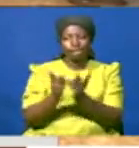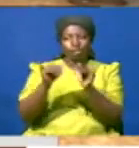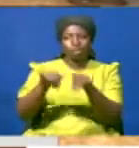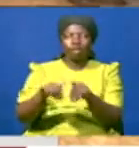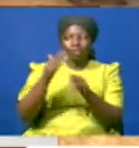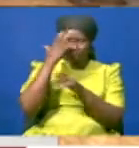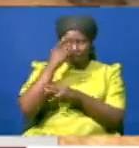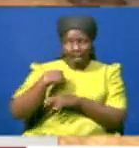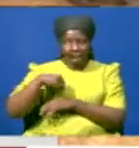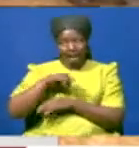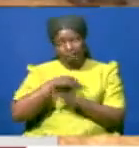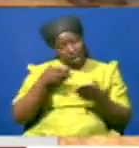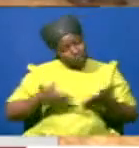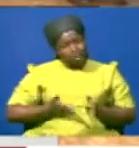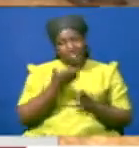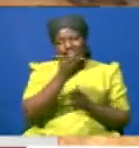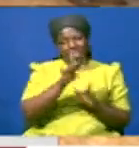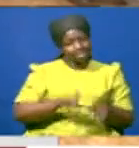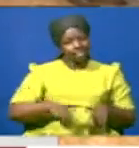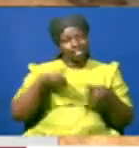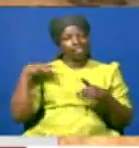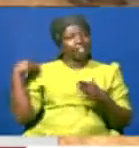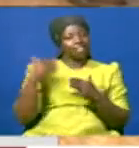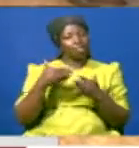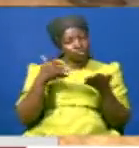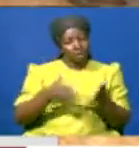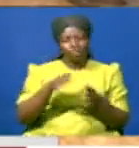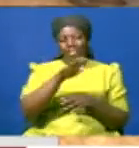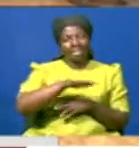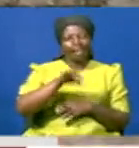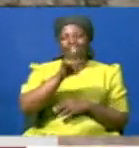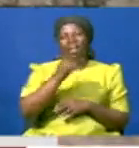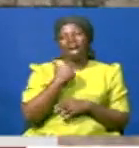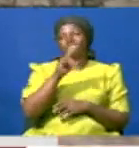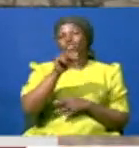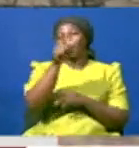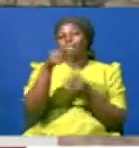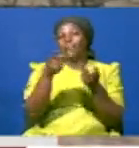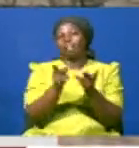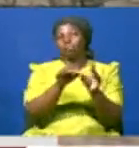tumezaliwa huko, tumeishi huko, hata sasa hakuna mahali kwa kwenda na huko hapo kulipwa.